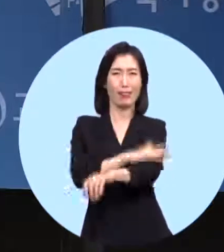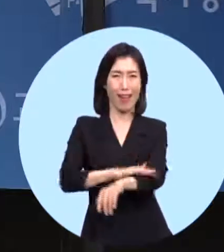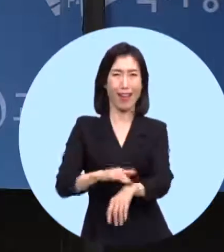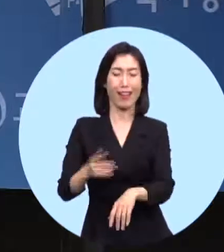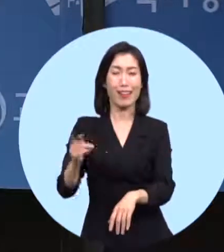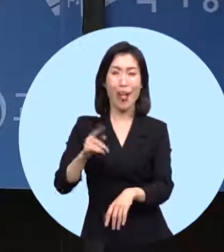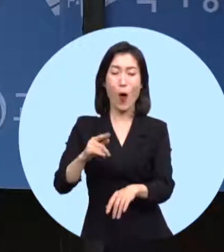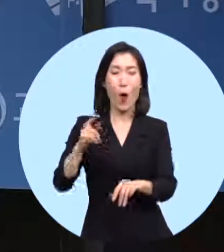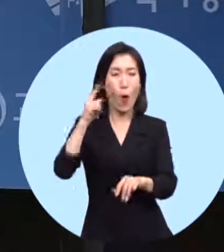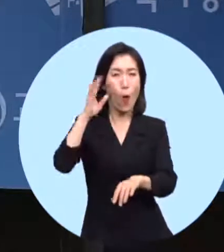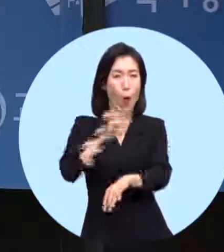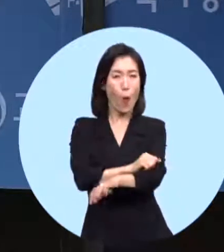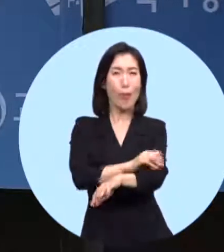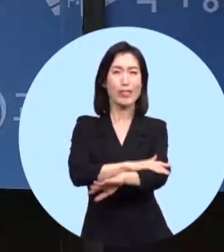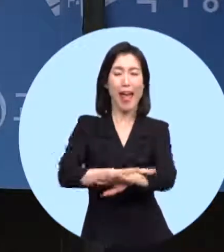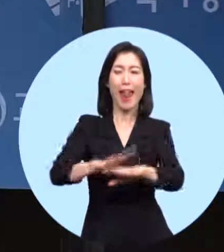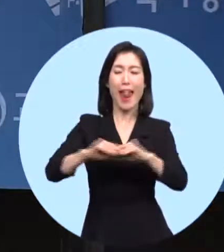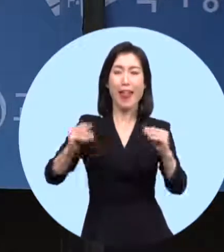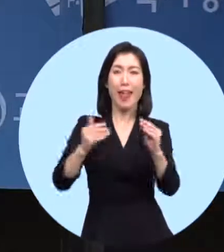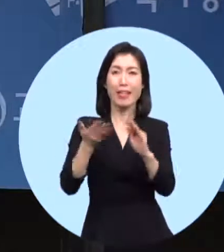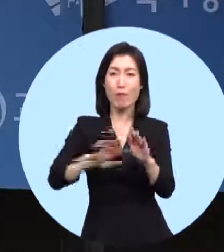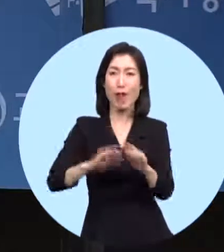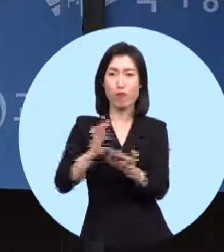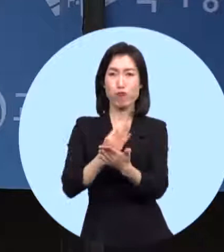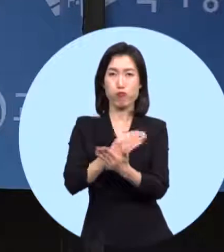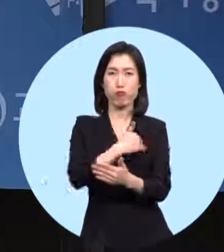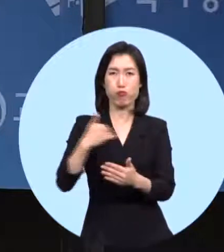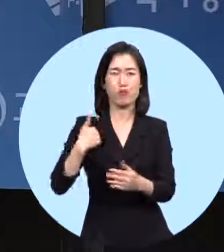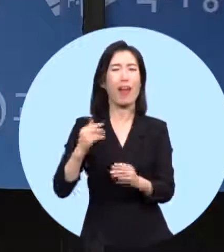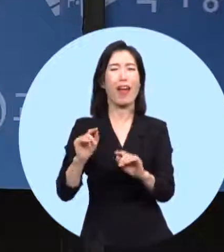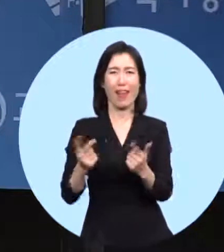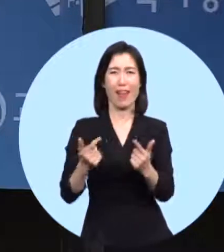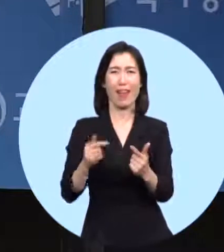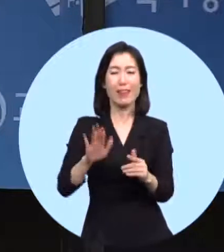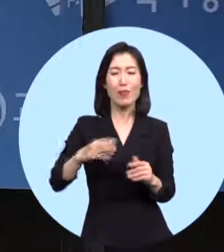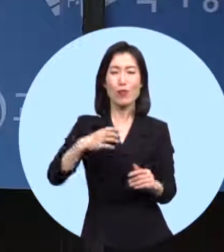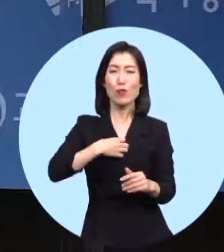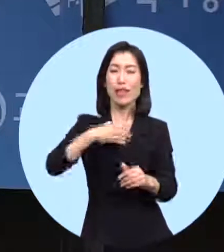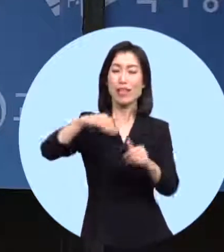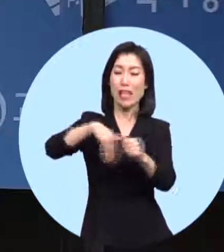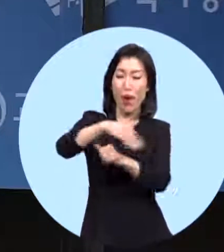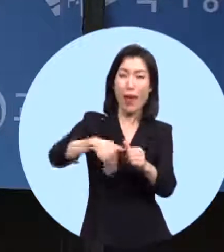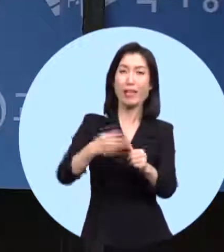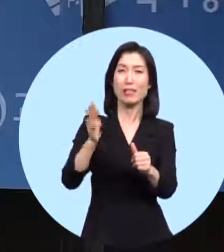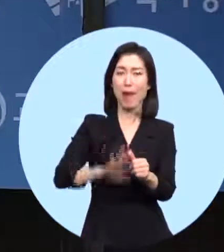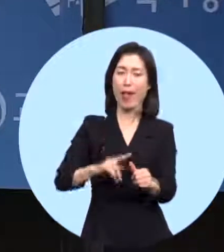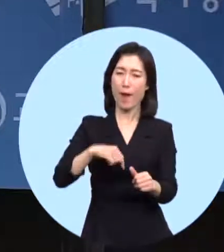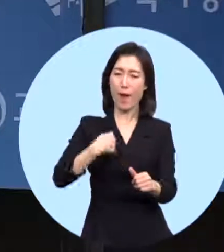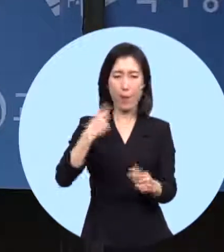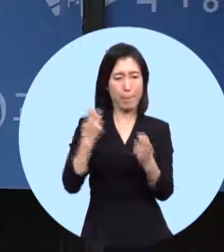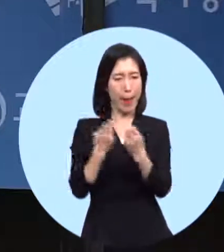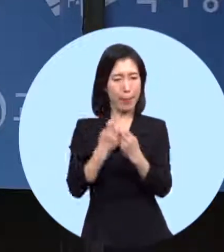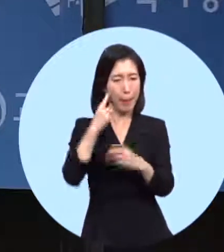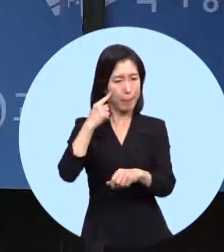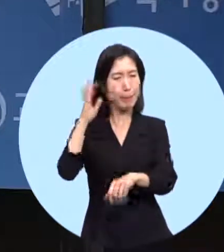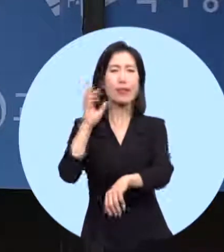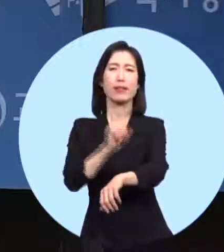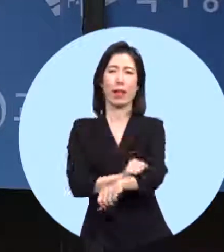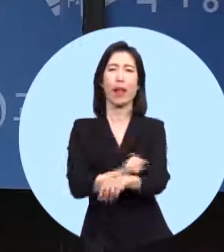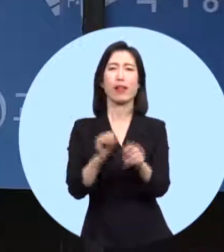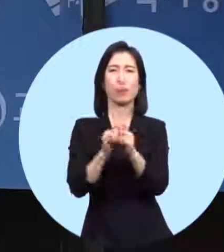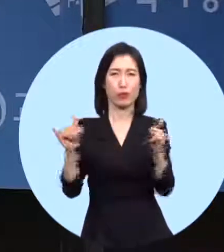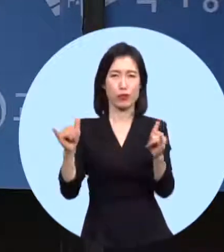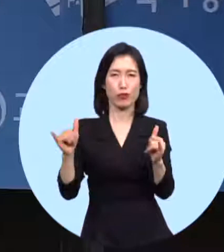해서 경제적으로 나아졌다는 그런 뜻이 아니라 말씀해 주신 것처럼 이러한 위기 상황 속에서도 나름의 효과적인 방법을